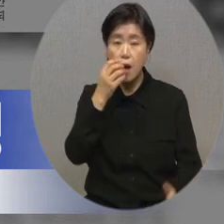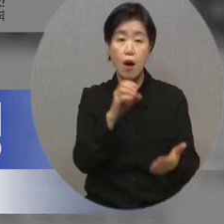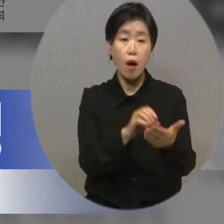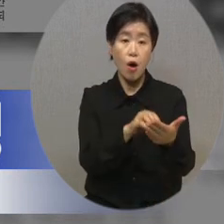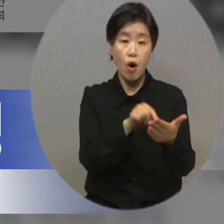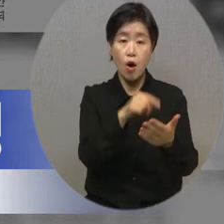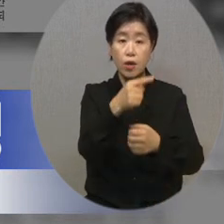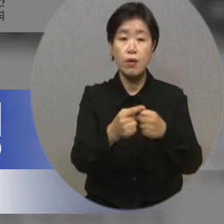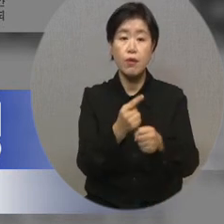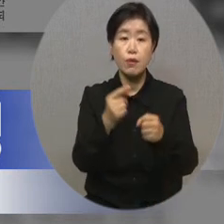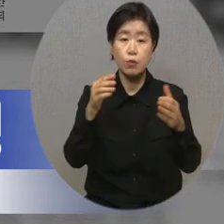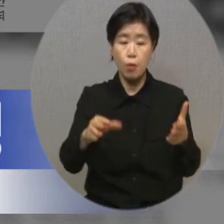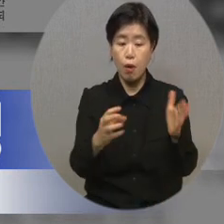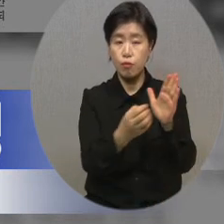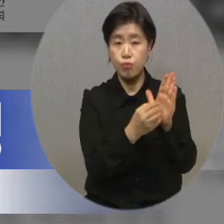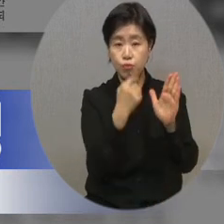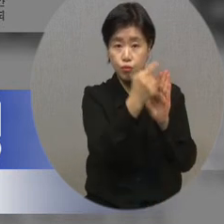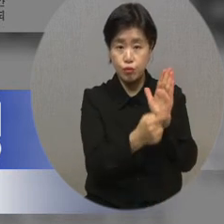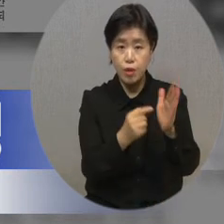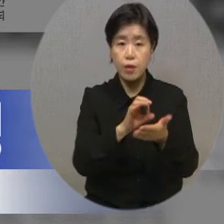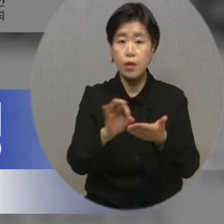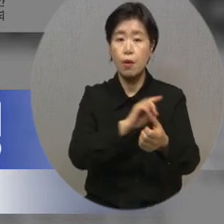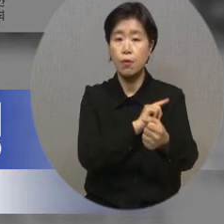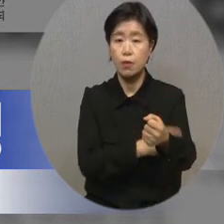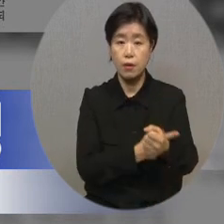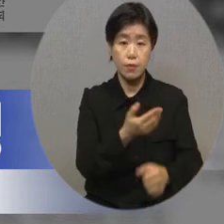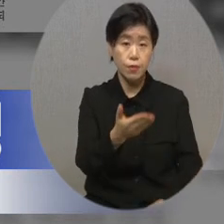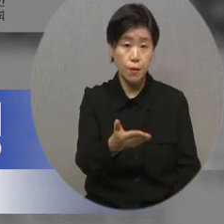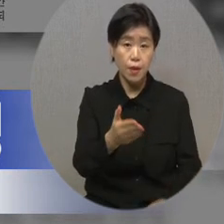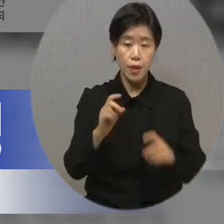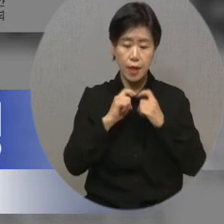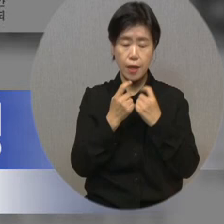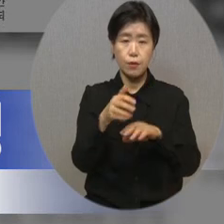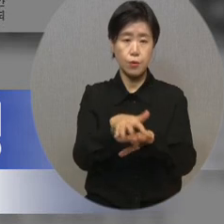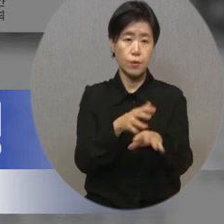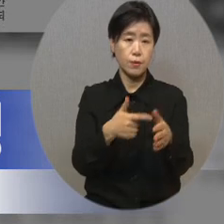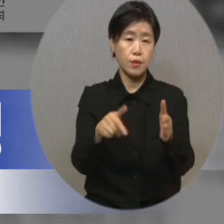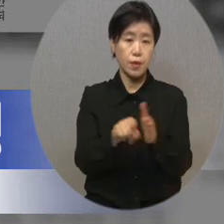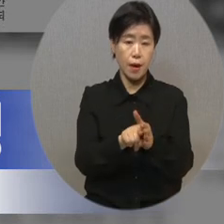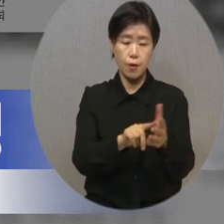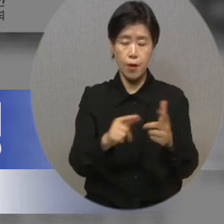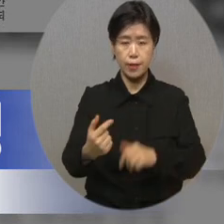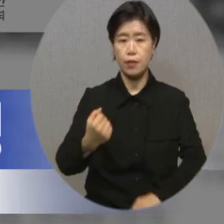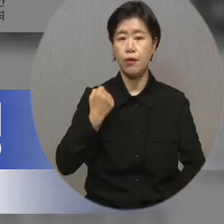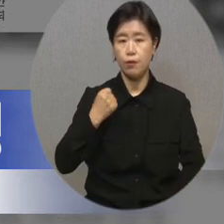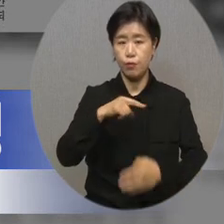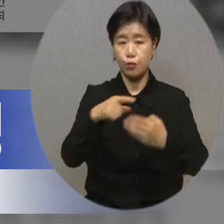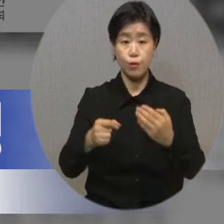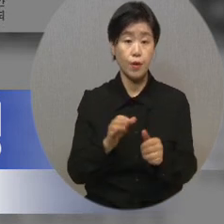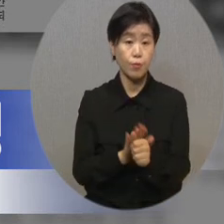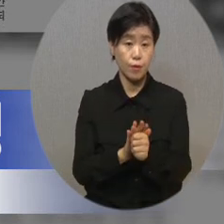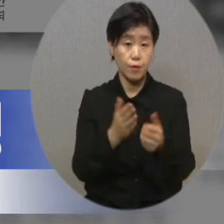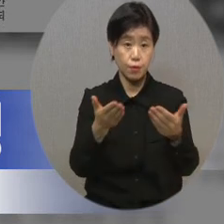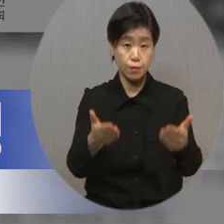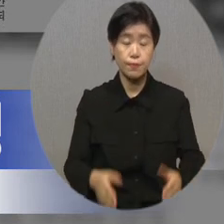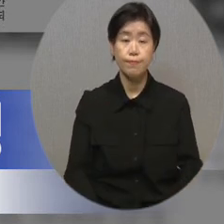인정제 앰뷸런 사용 권한이 주어지고 개인과 조직을 위한 영양 강화 프로그램 혜택이